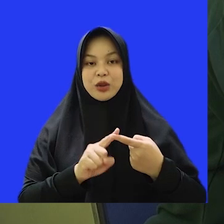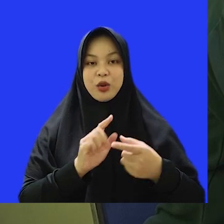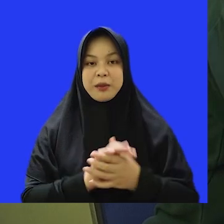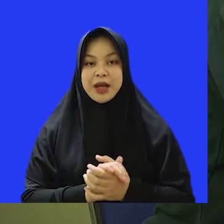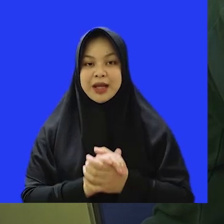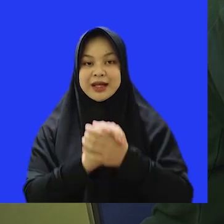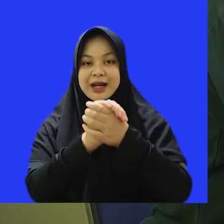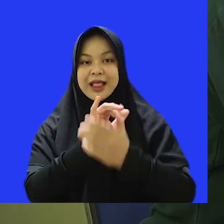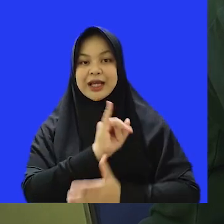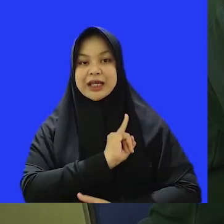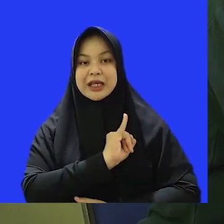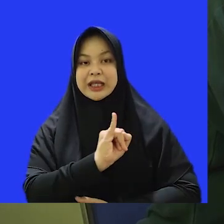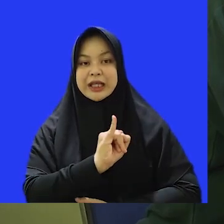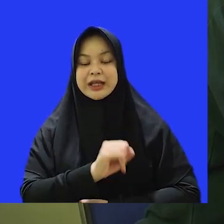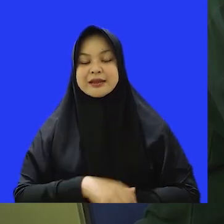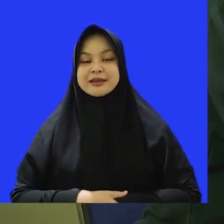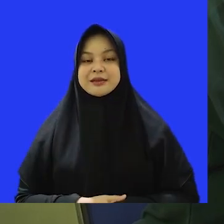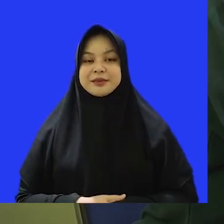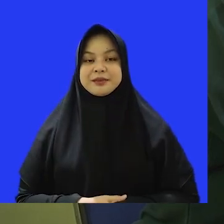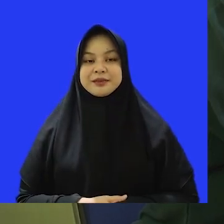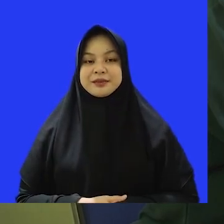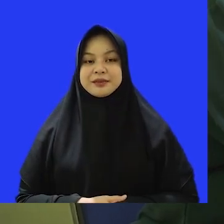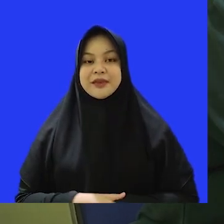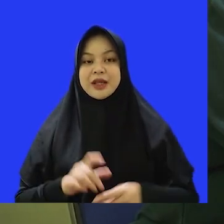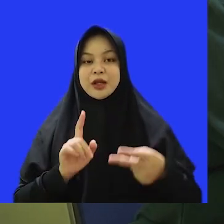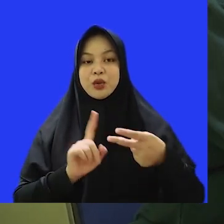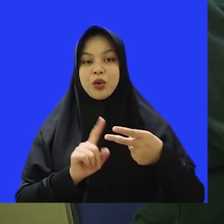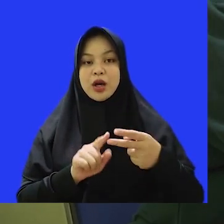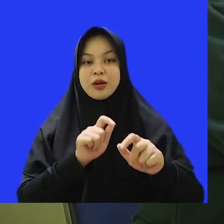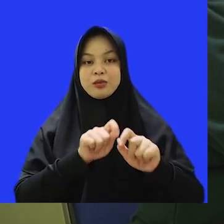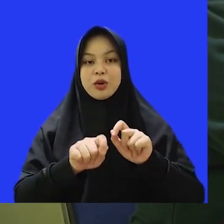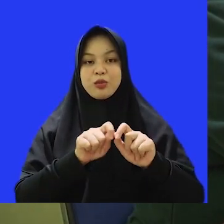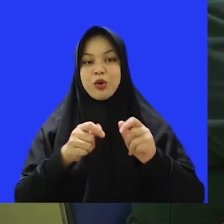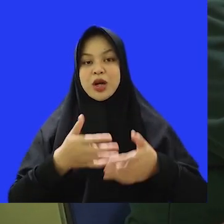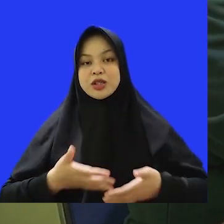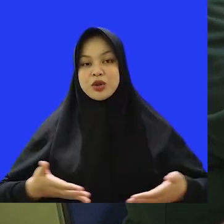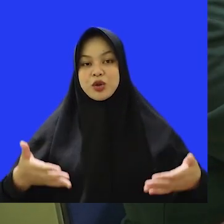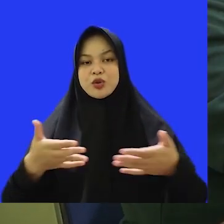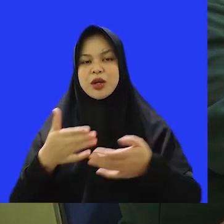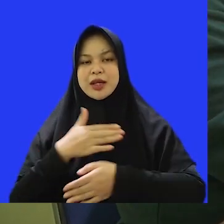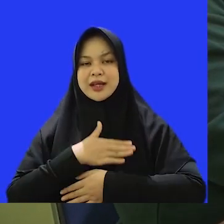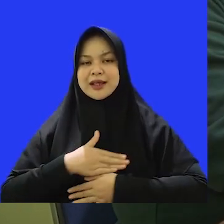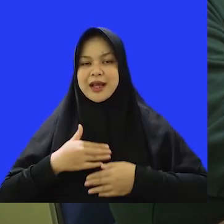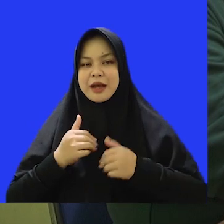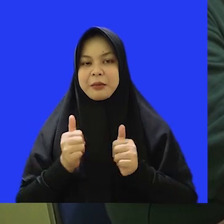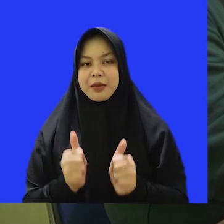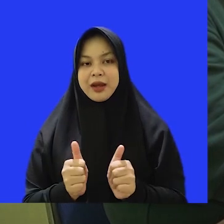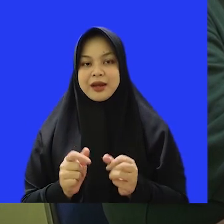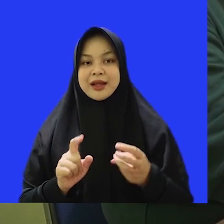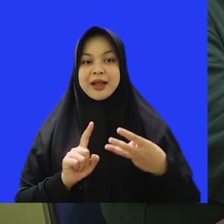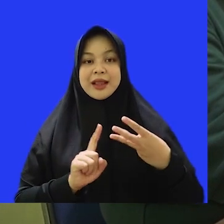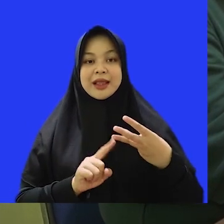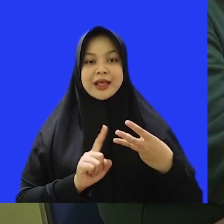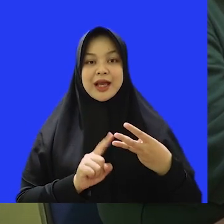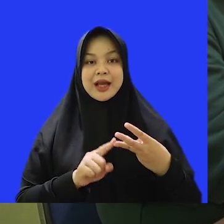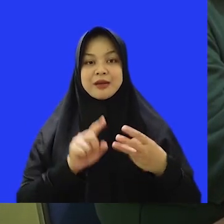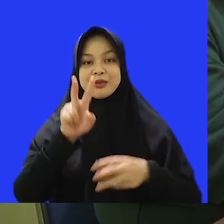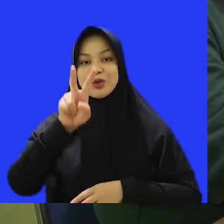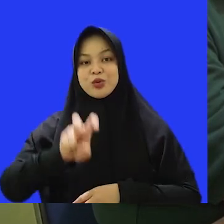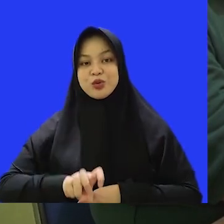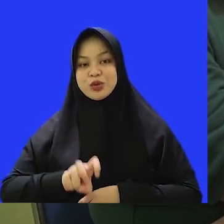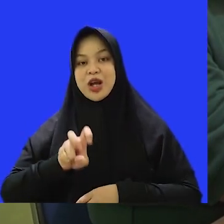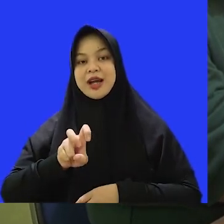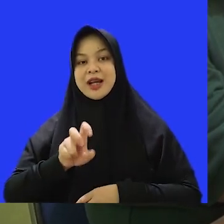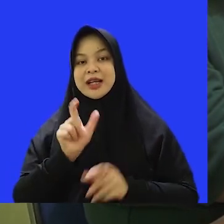1. Mengenalkan identitas diri. 2. Membuat suasana senyaman mungkin.